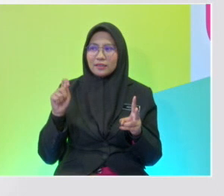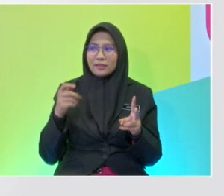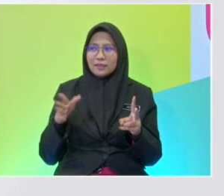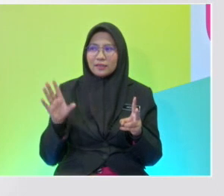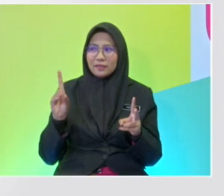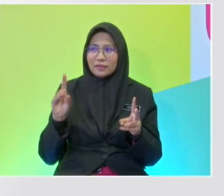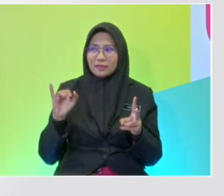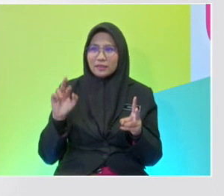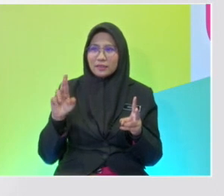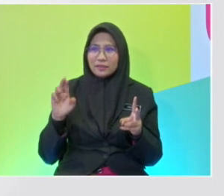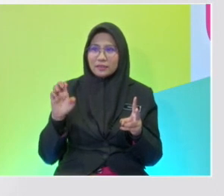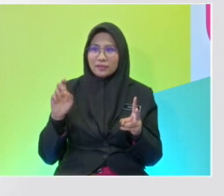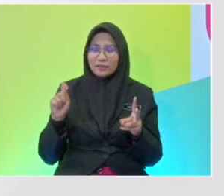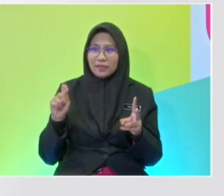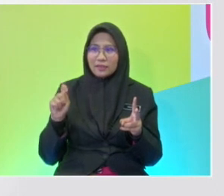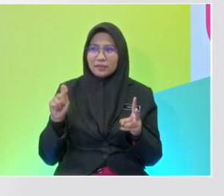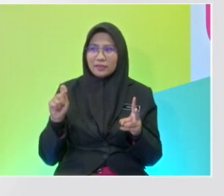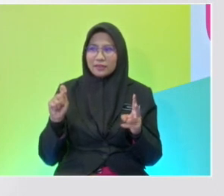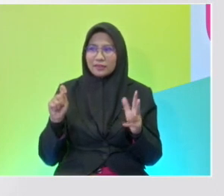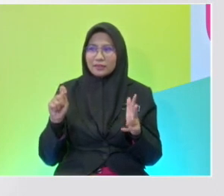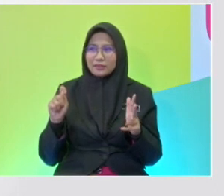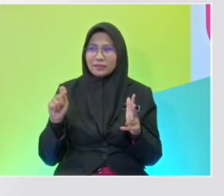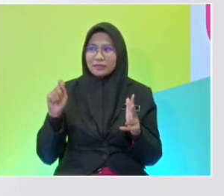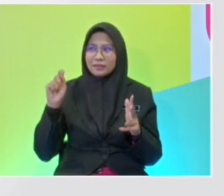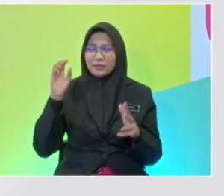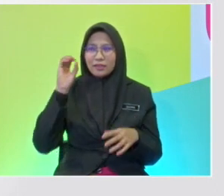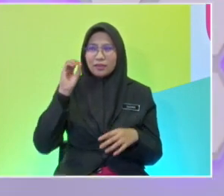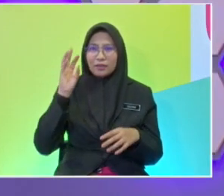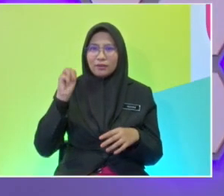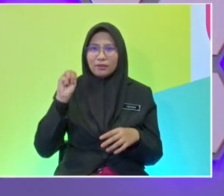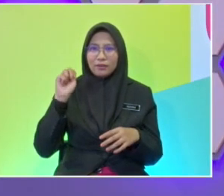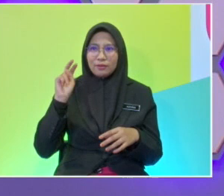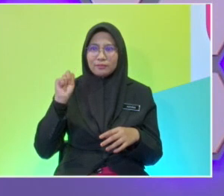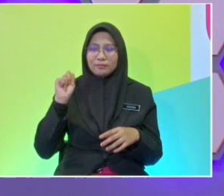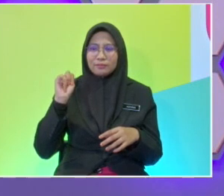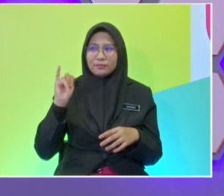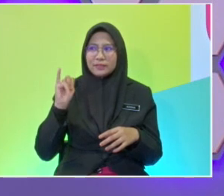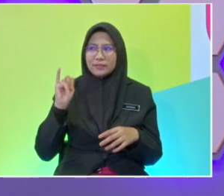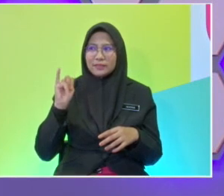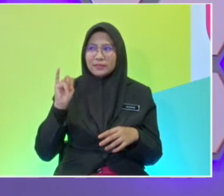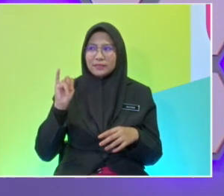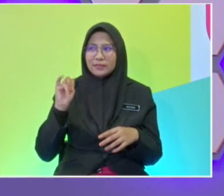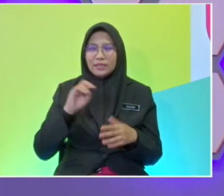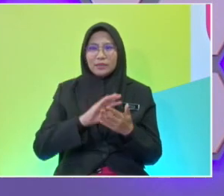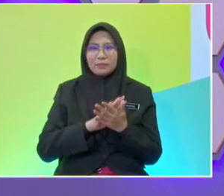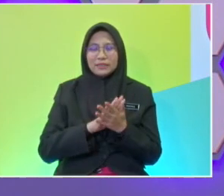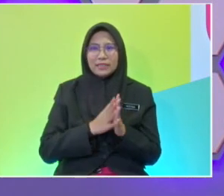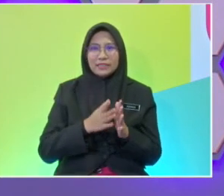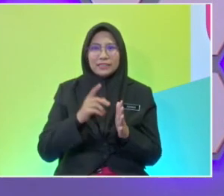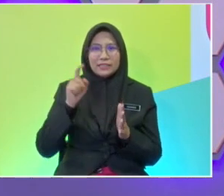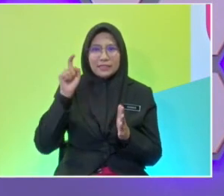kemudian kita ada Omni titik cahaya yang kecil dan dia memancar ke seluruh